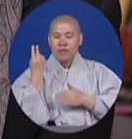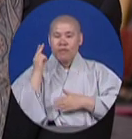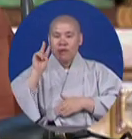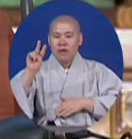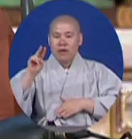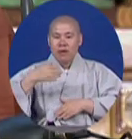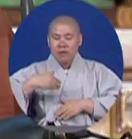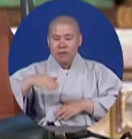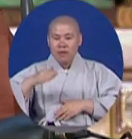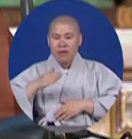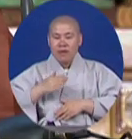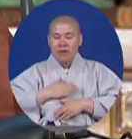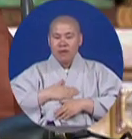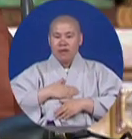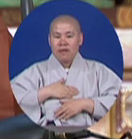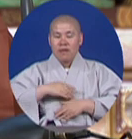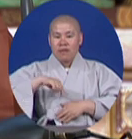자기가 자기를 보는 겁니다.